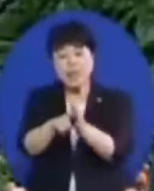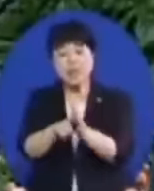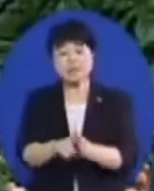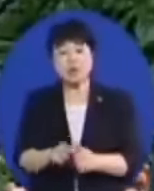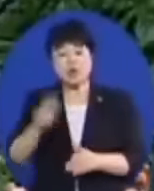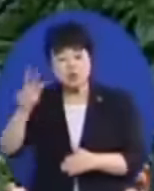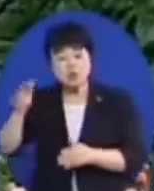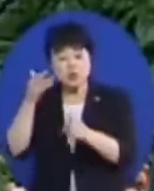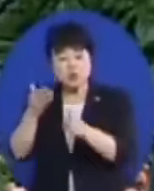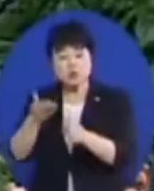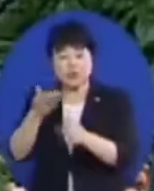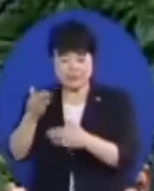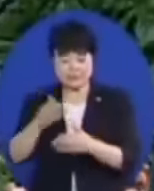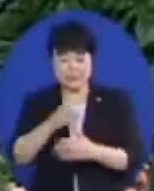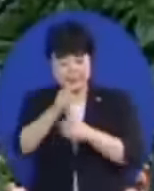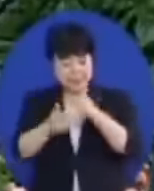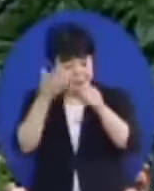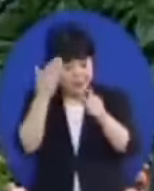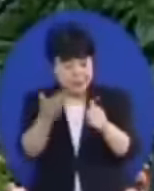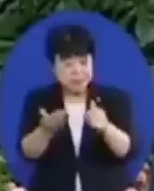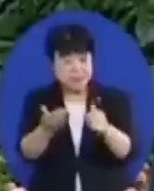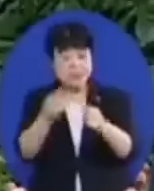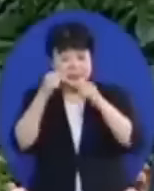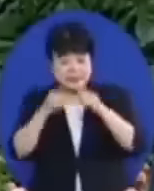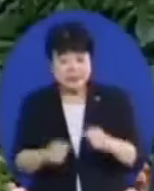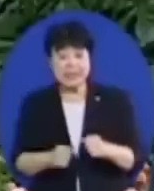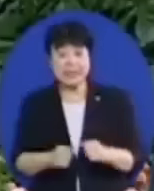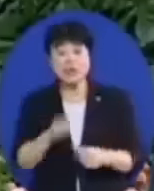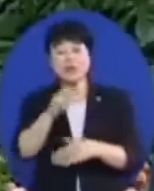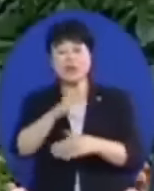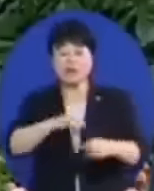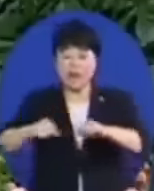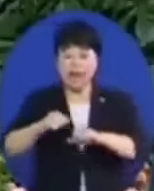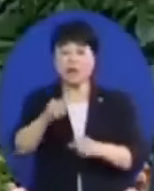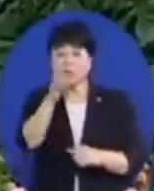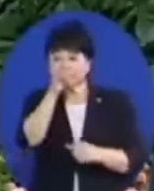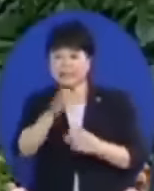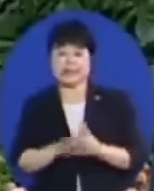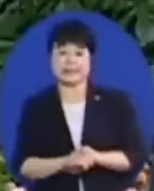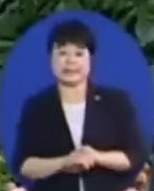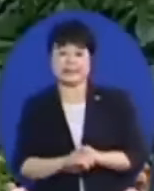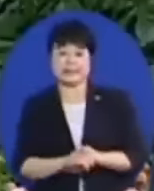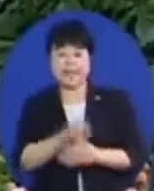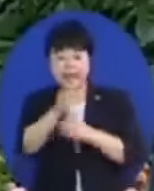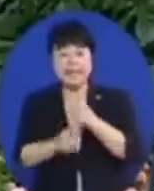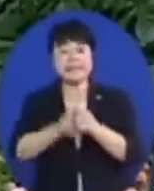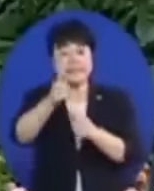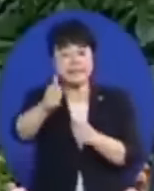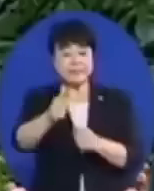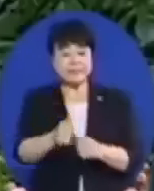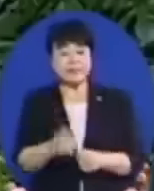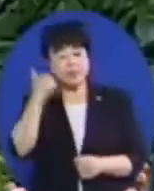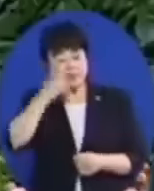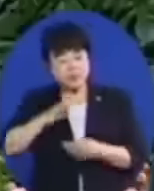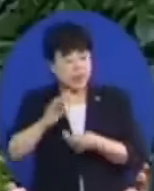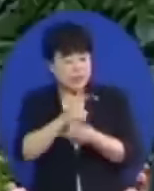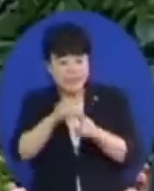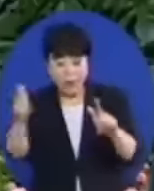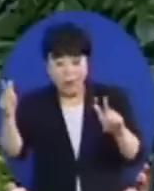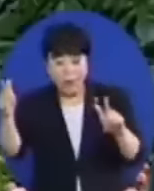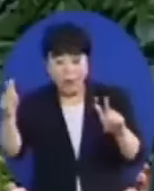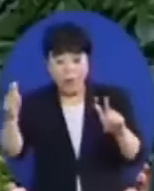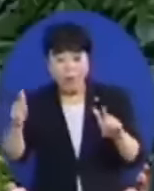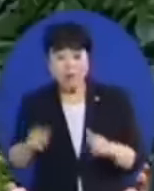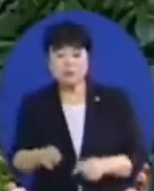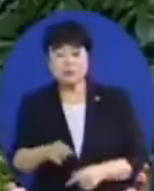두고 행하게 하시나니 하나님께서는 살아서 지금 우리 가운데 역사하고 계십니다. 그런데 하나님이 아무나 사용하는 것이 아니라